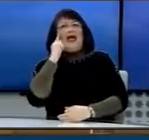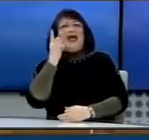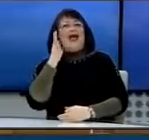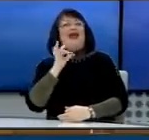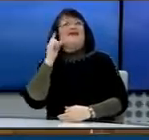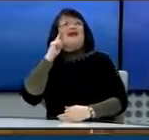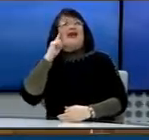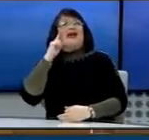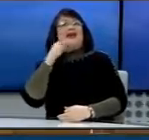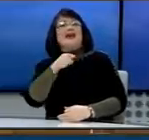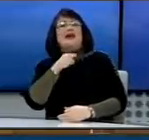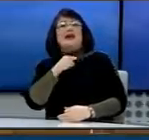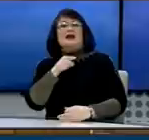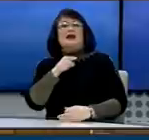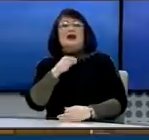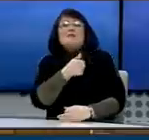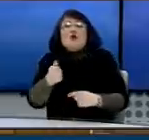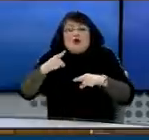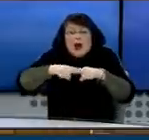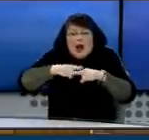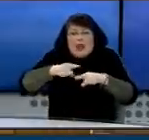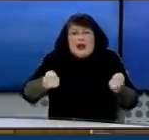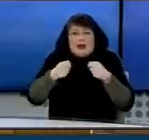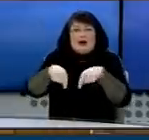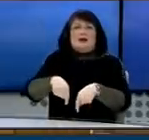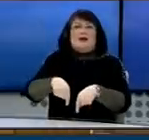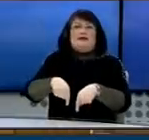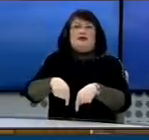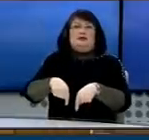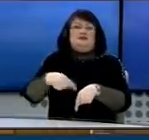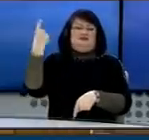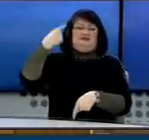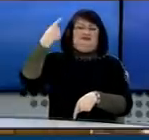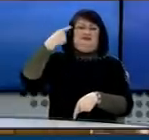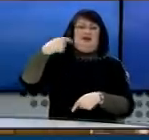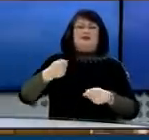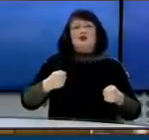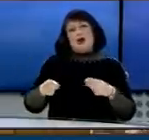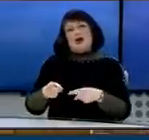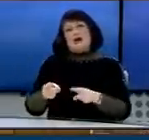φυσική καταστροφή. Αποτελεί ελληνική ιδιαιτερότητα αυτό το οποίο κάνετε.